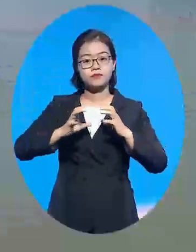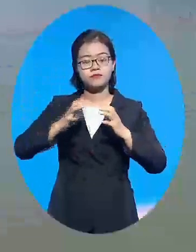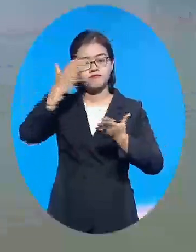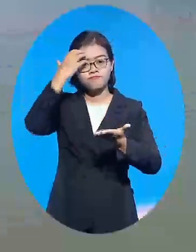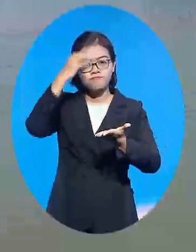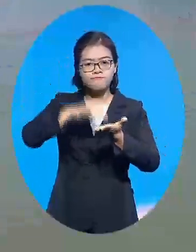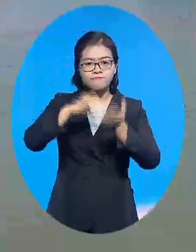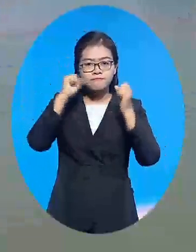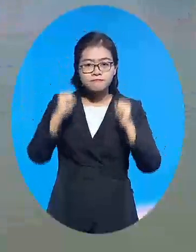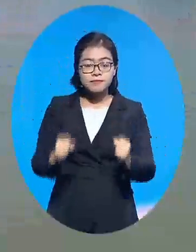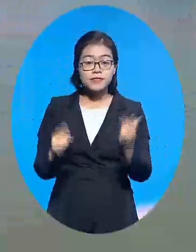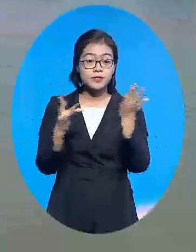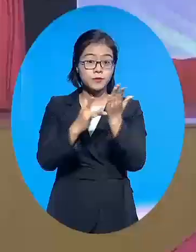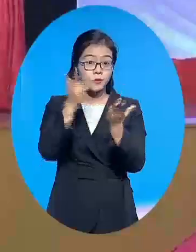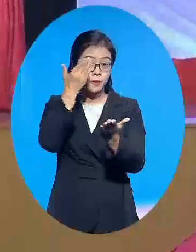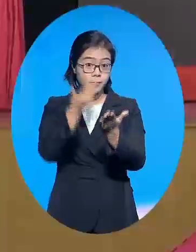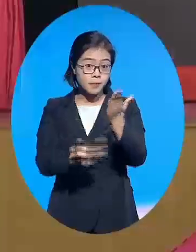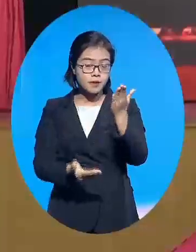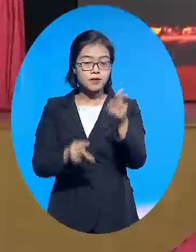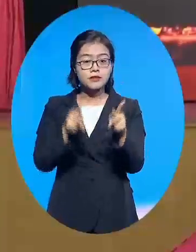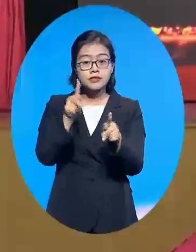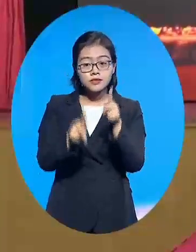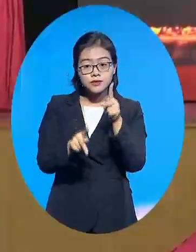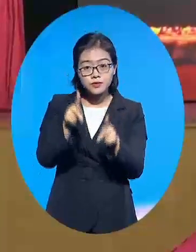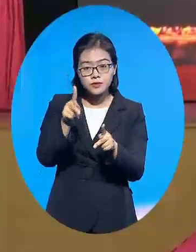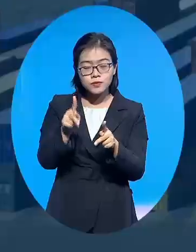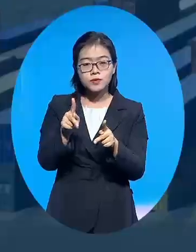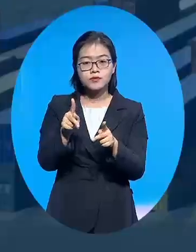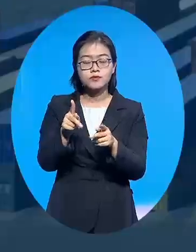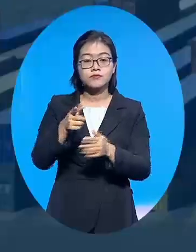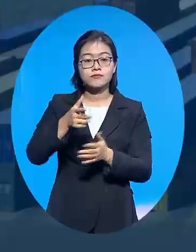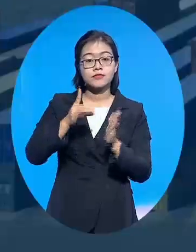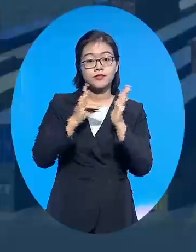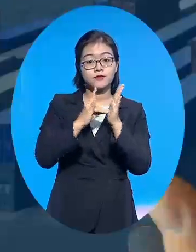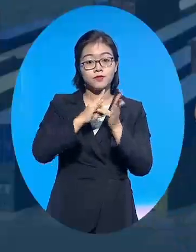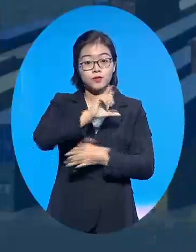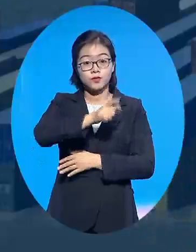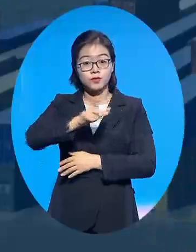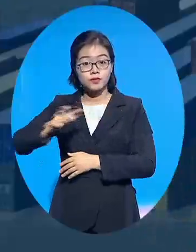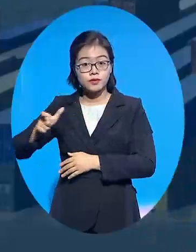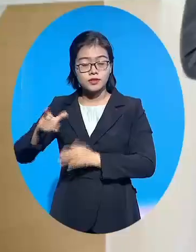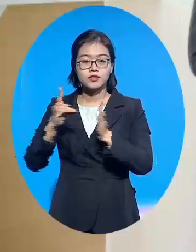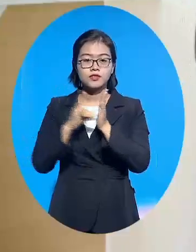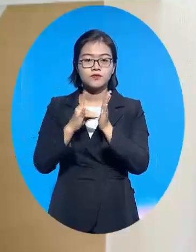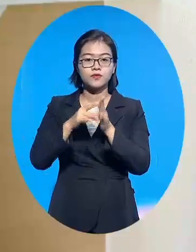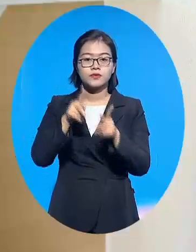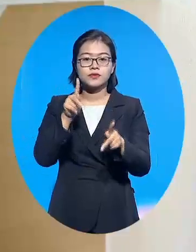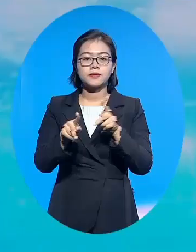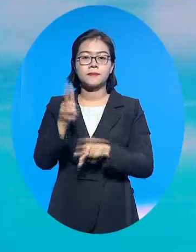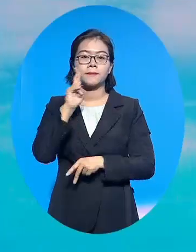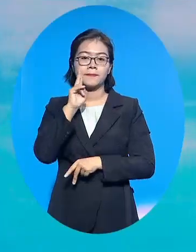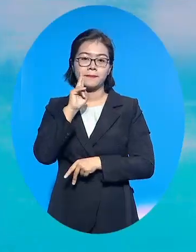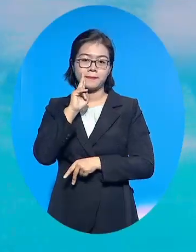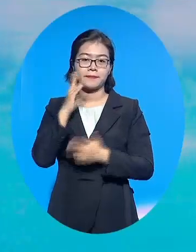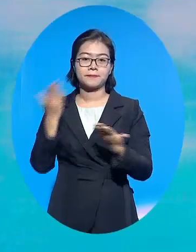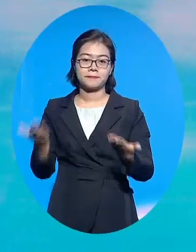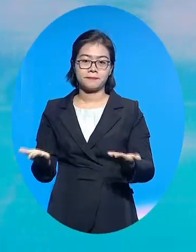dụng mạnh mẽ công nghệ hiện đại trong kinh doanh khai thác cảng dịch vụ logistics và các dịch vụ kinh tế biển